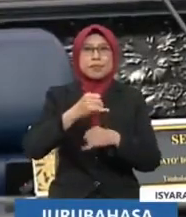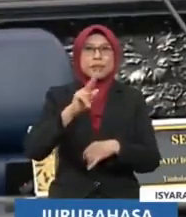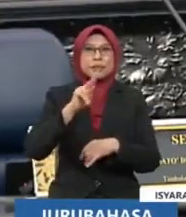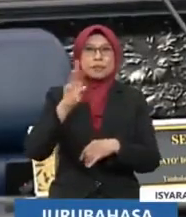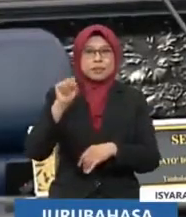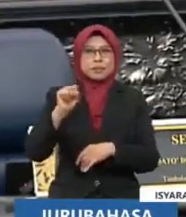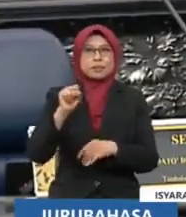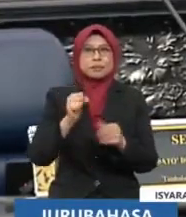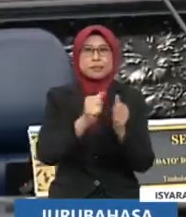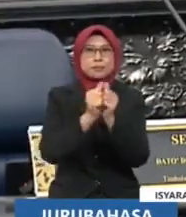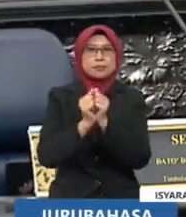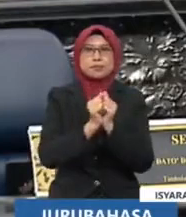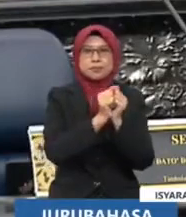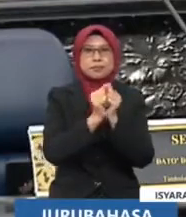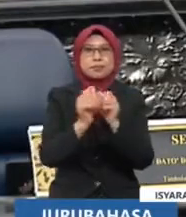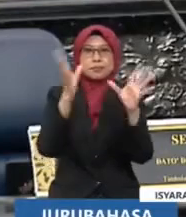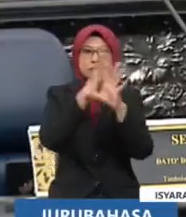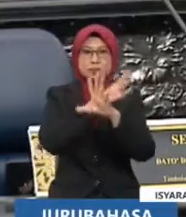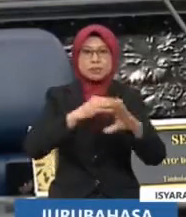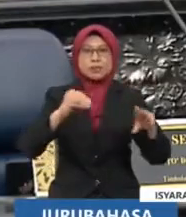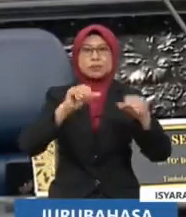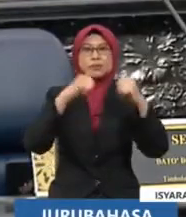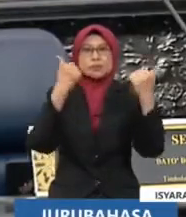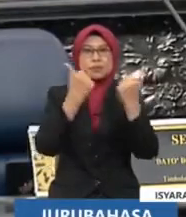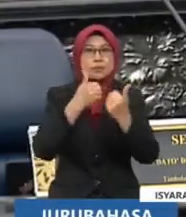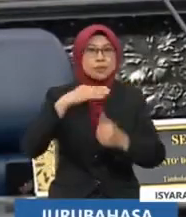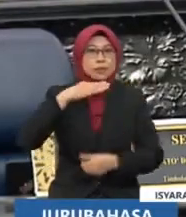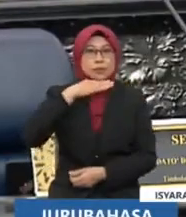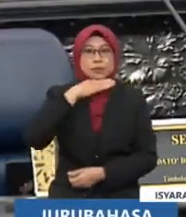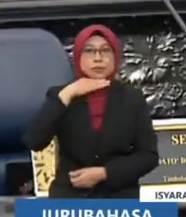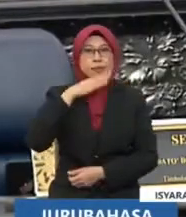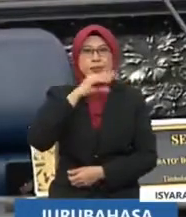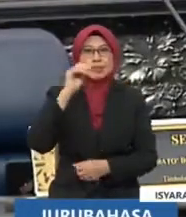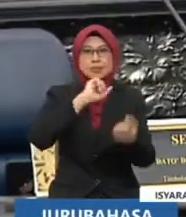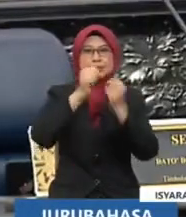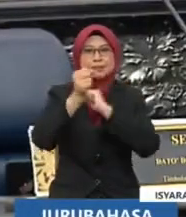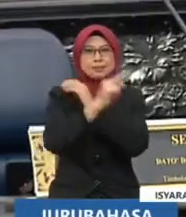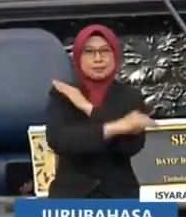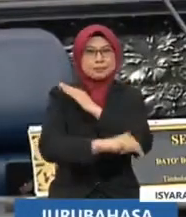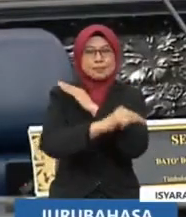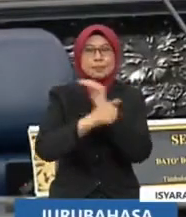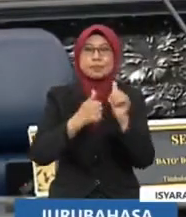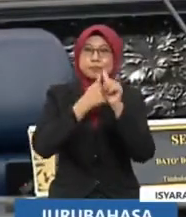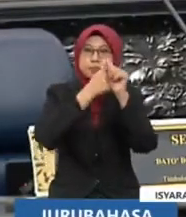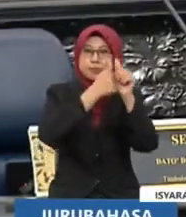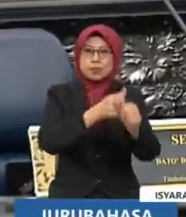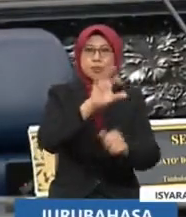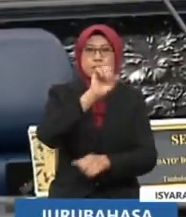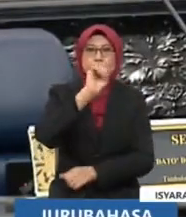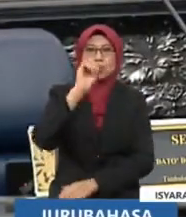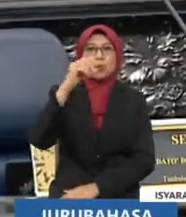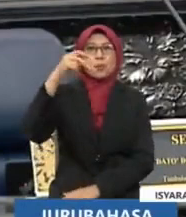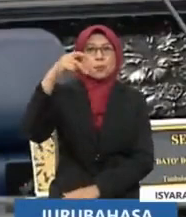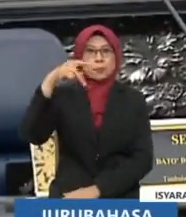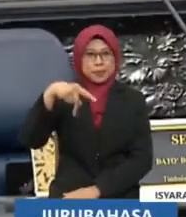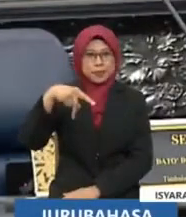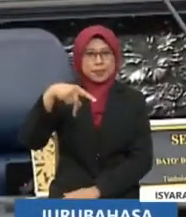Sarawak bersama-sama dengan Persatuan-Persatuan Belia dan Sukan Negeri mengikut